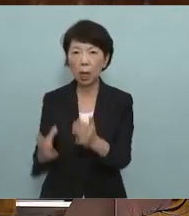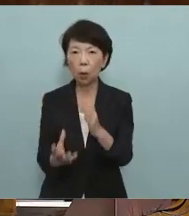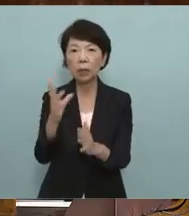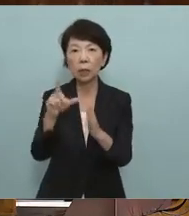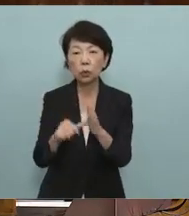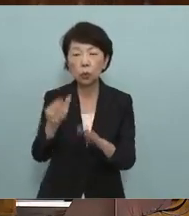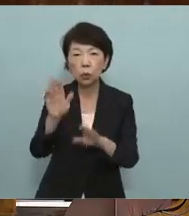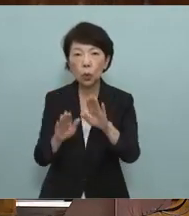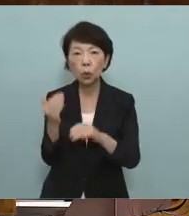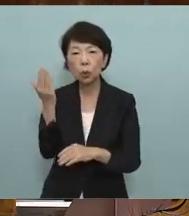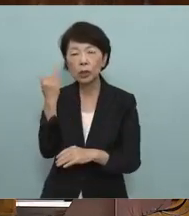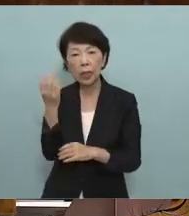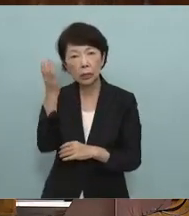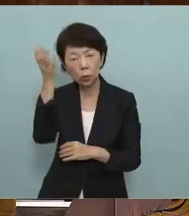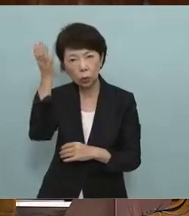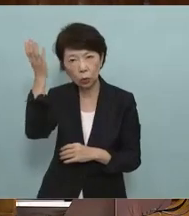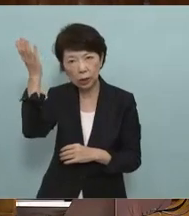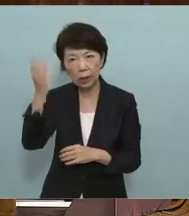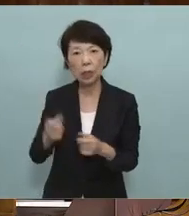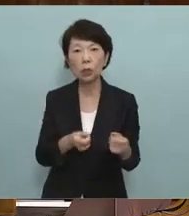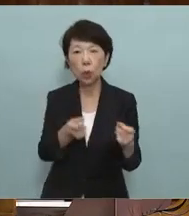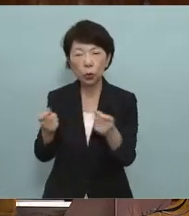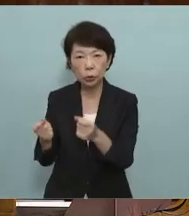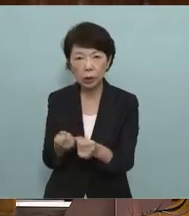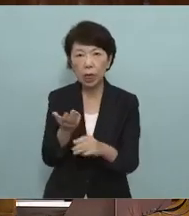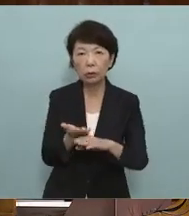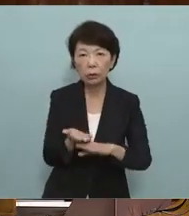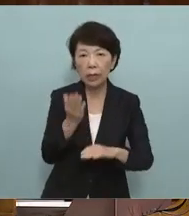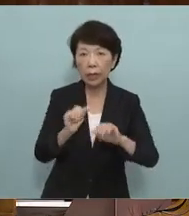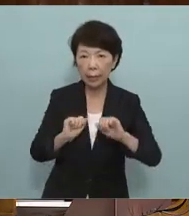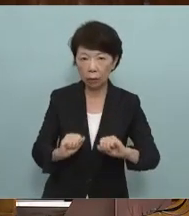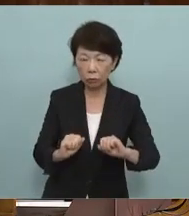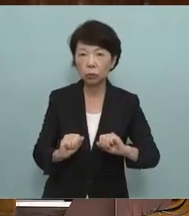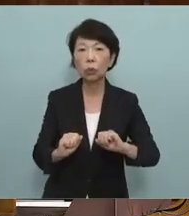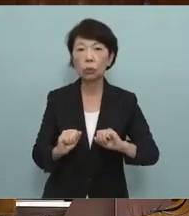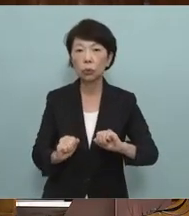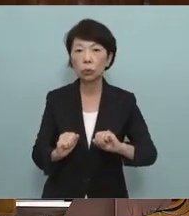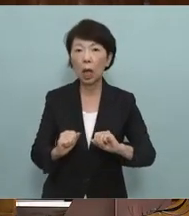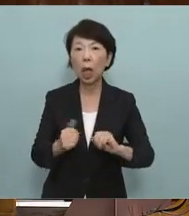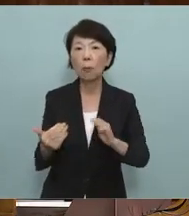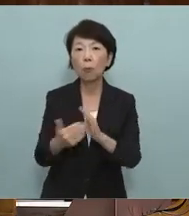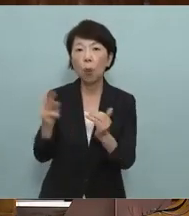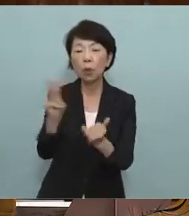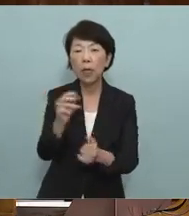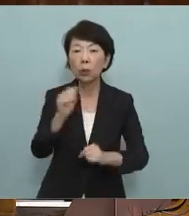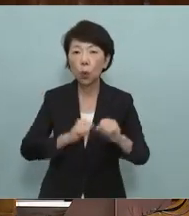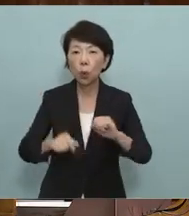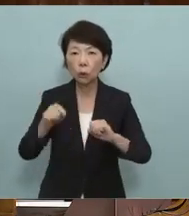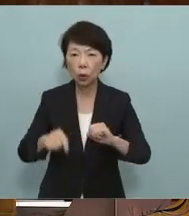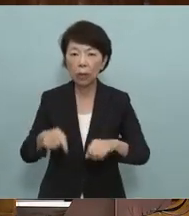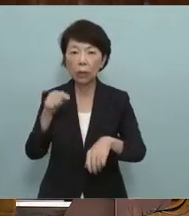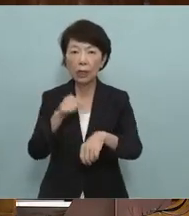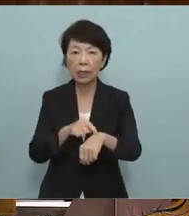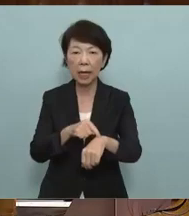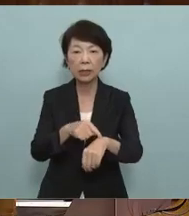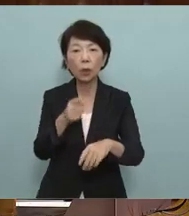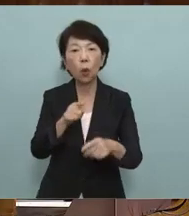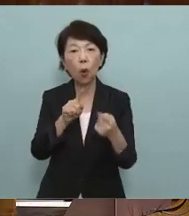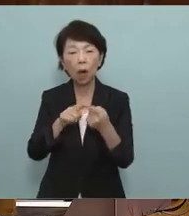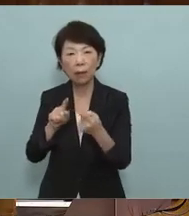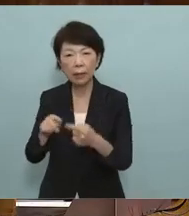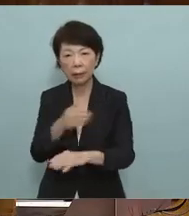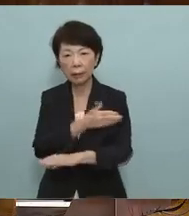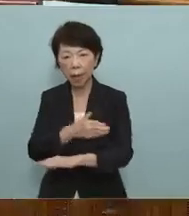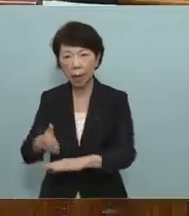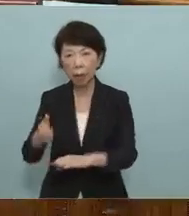などを事前に想定、共有した上で行うべき防災行動などを時系列で整理した計画